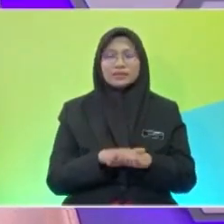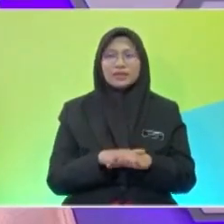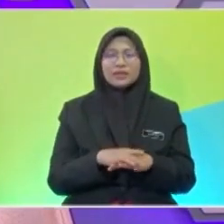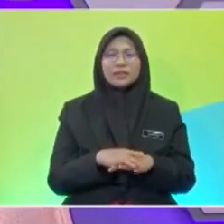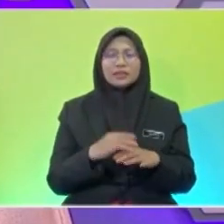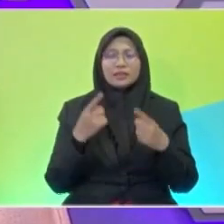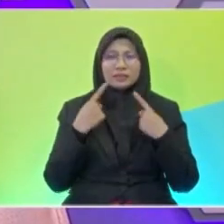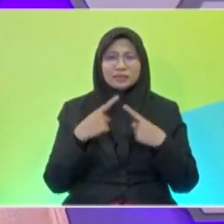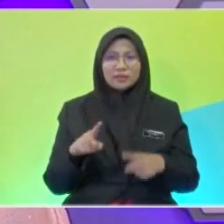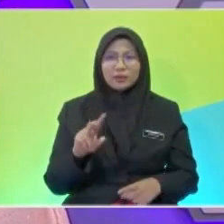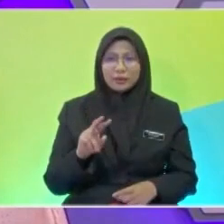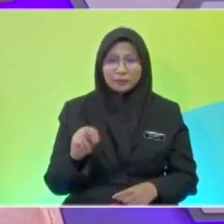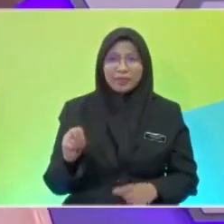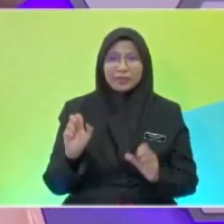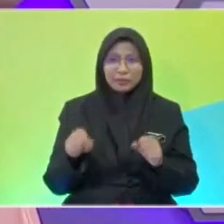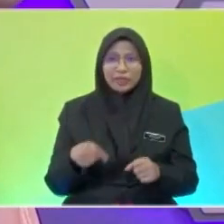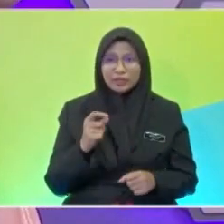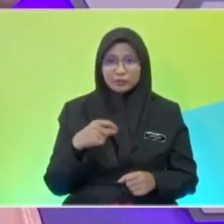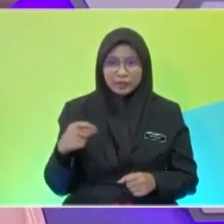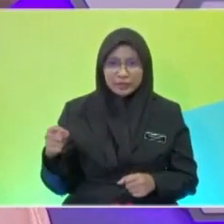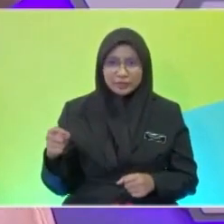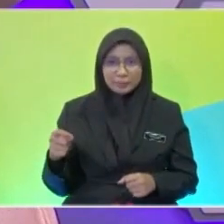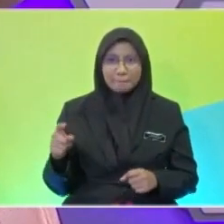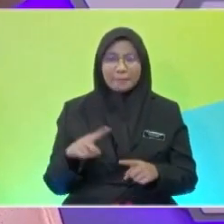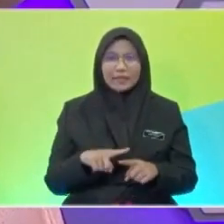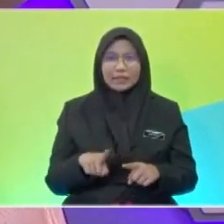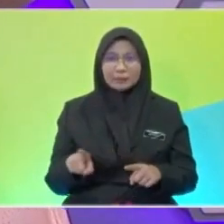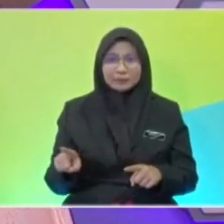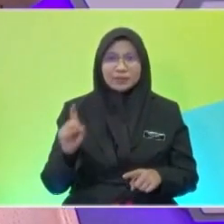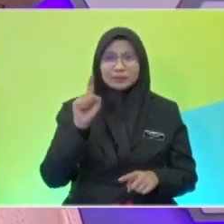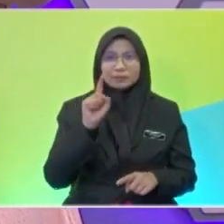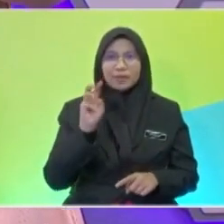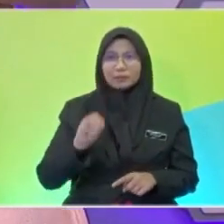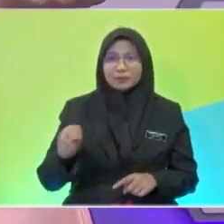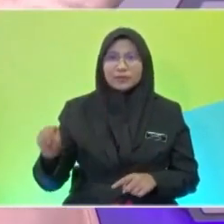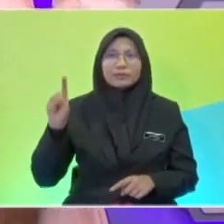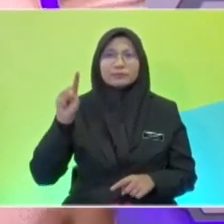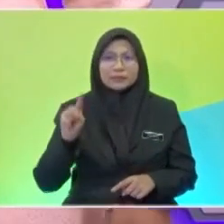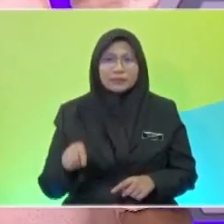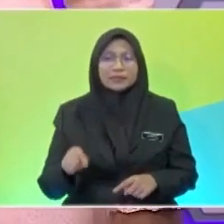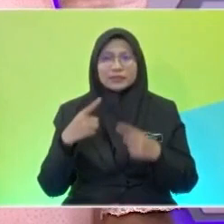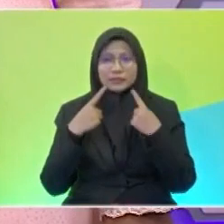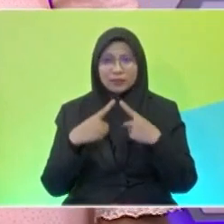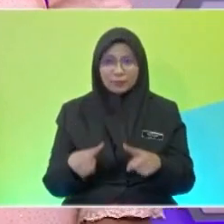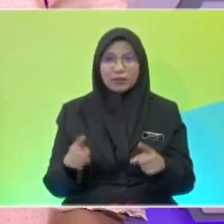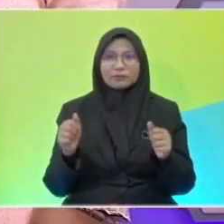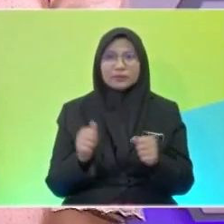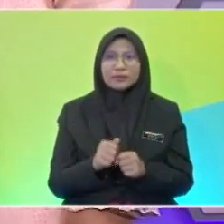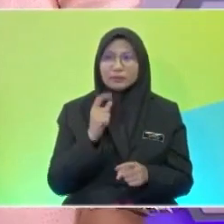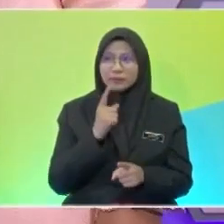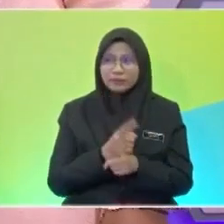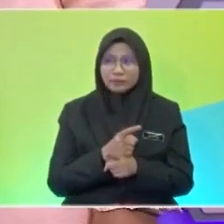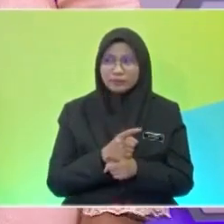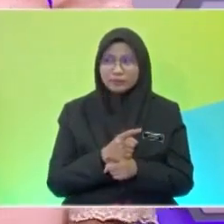ya namun calon perlu menulis mengikut ee kriteria jawaban yang tepat ya untuk mendapat Iga mereka saya berikan jawaban lebih